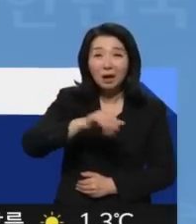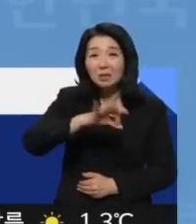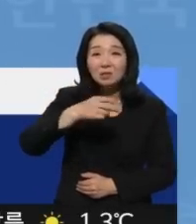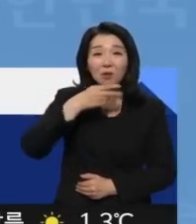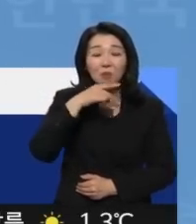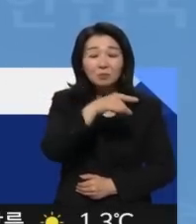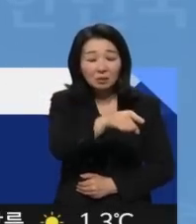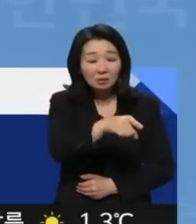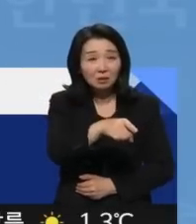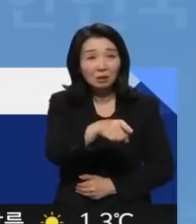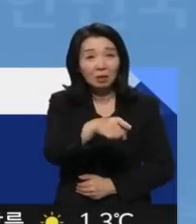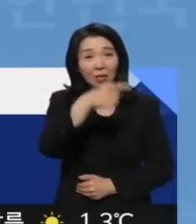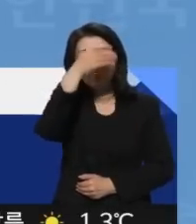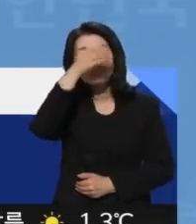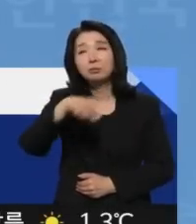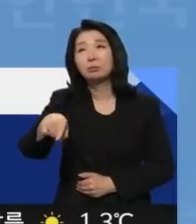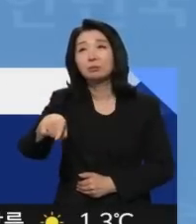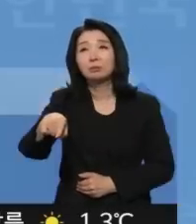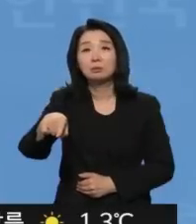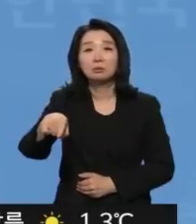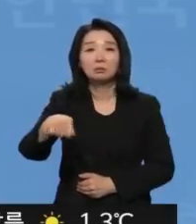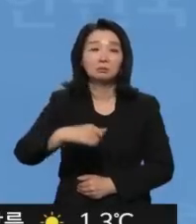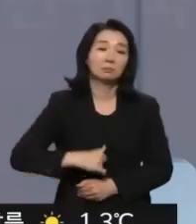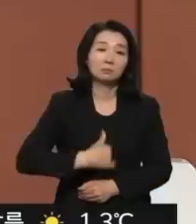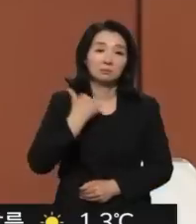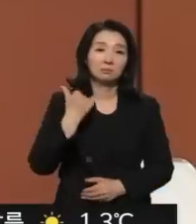여당의 후한 무치에 분노합니다.